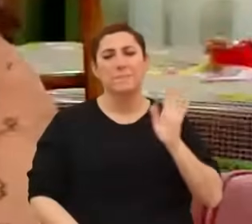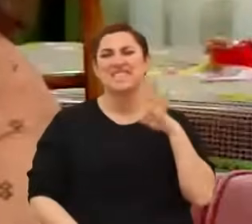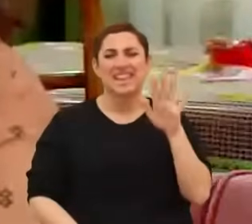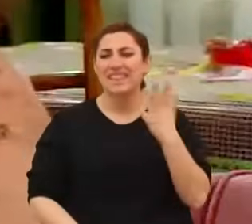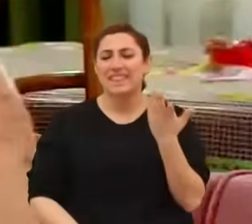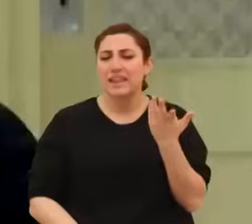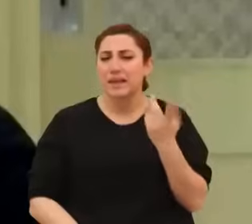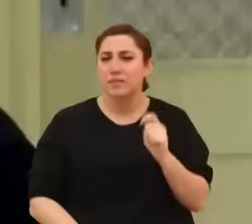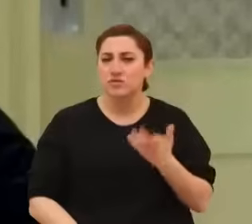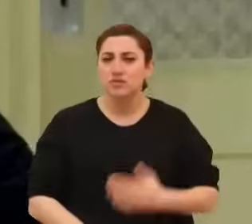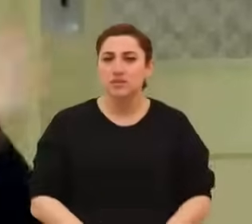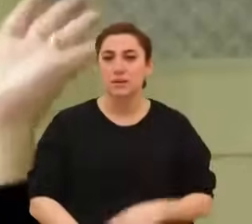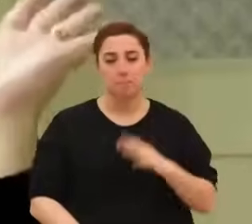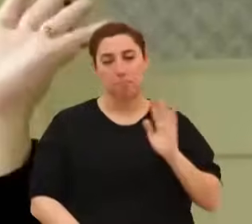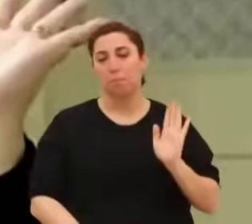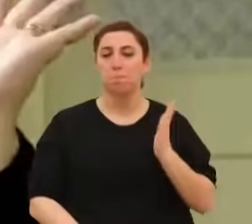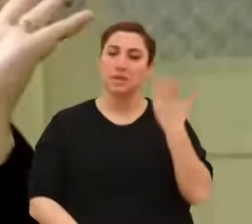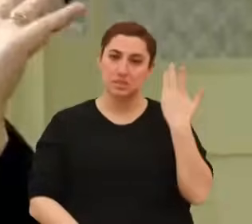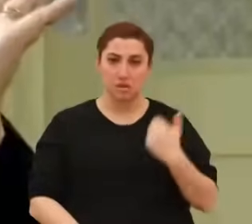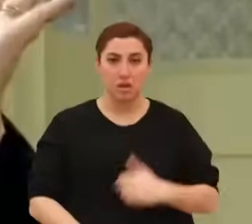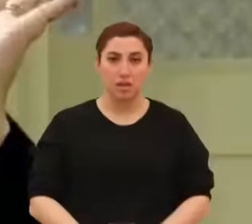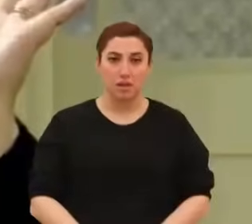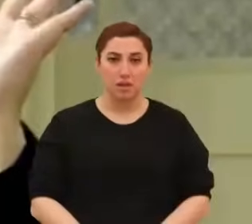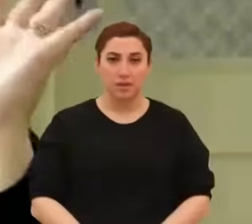Mesela neymiş efendim? Mesela